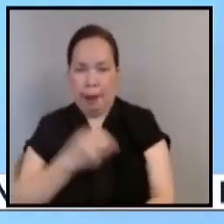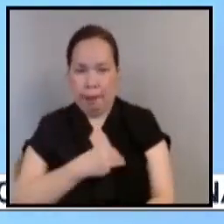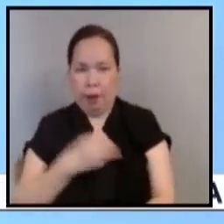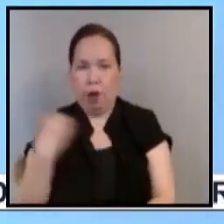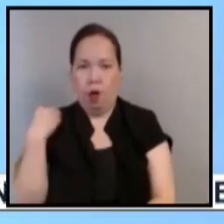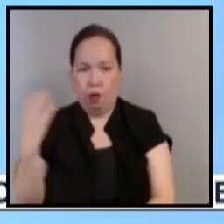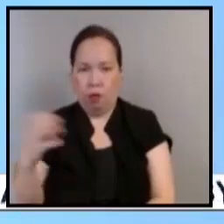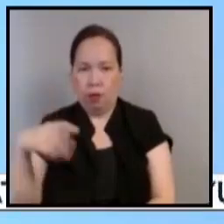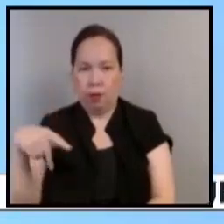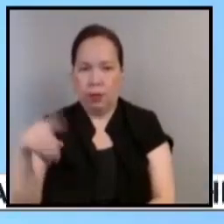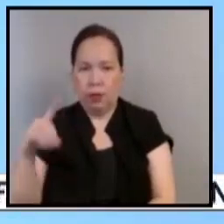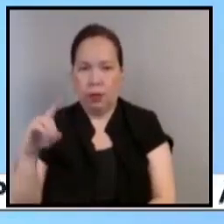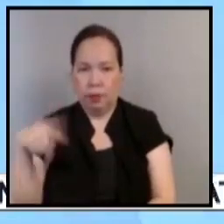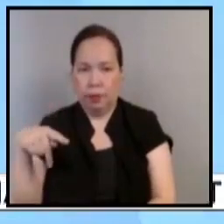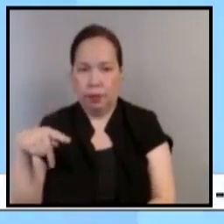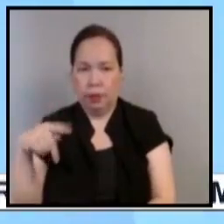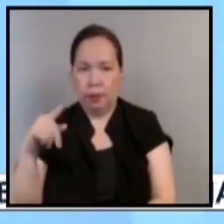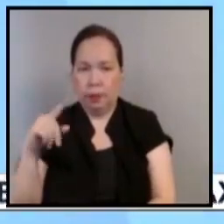Laban, the